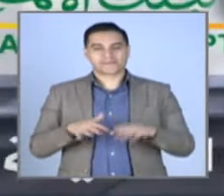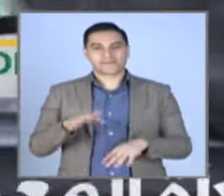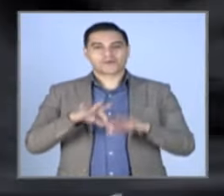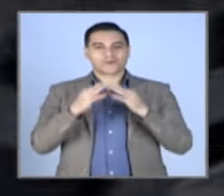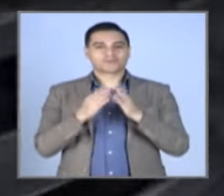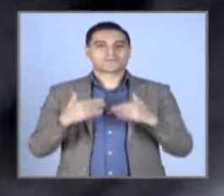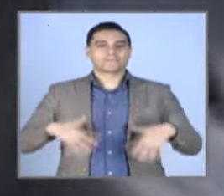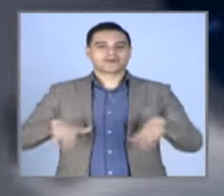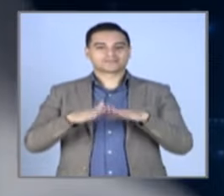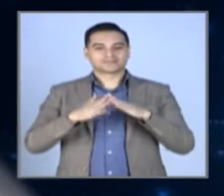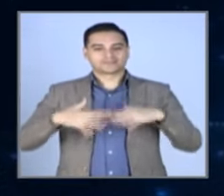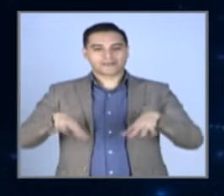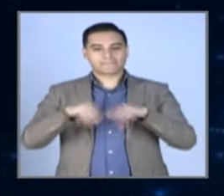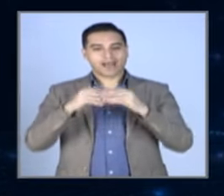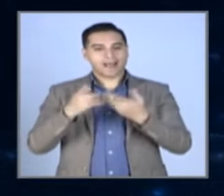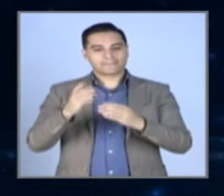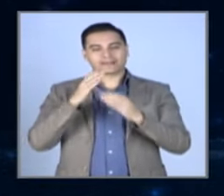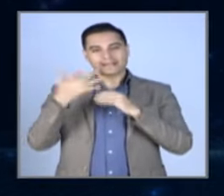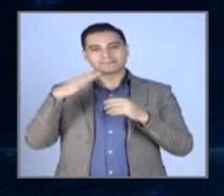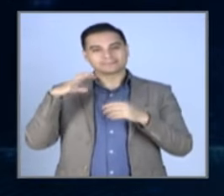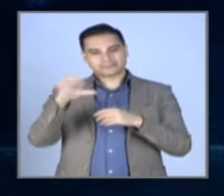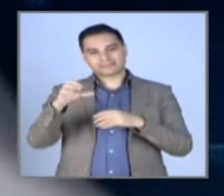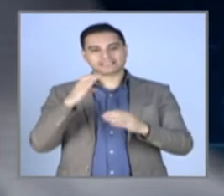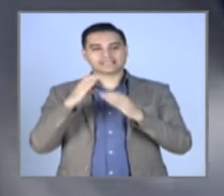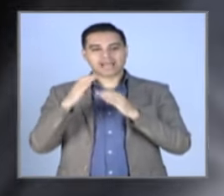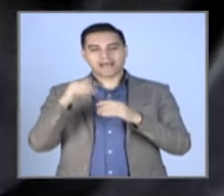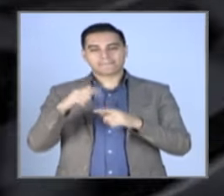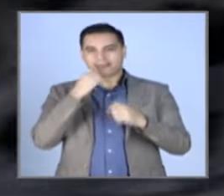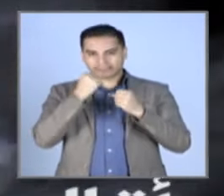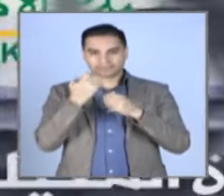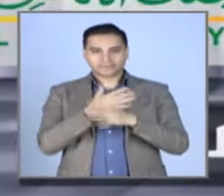يبقى عائلات مصر جمعت 90 نقطة في فقرة العلم في خزنة